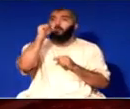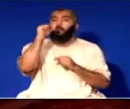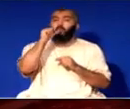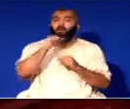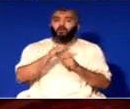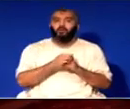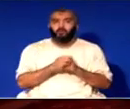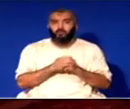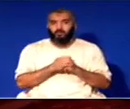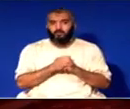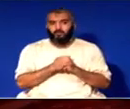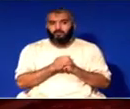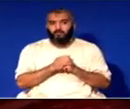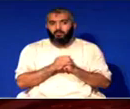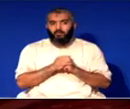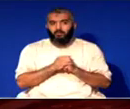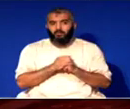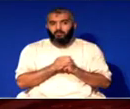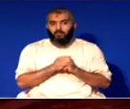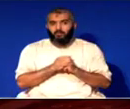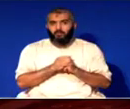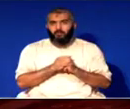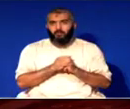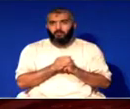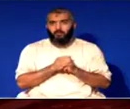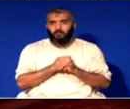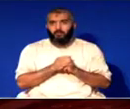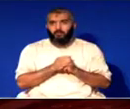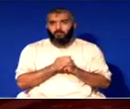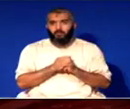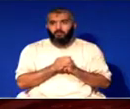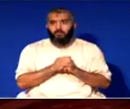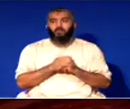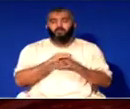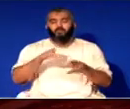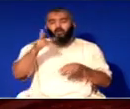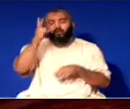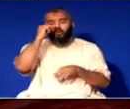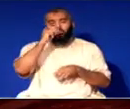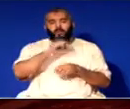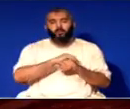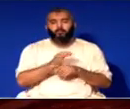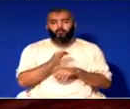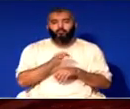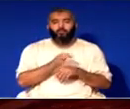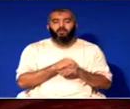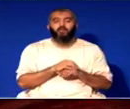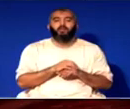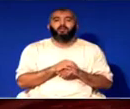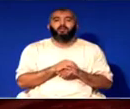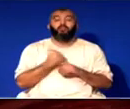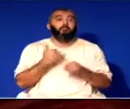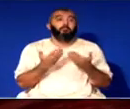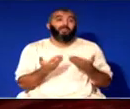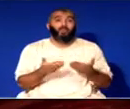اللي راه يأذن نعم. بعد شربت الماء قلت نعم. بعد شربت الماء نعم. واضح واضح.